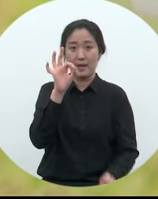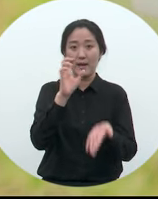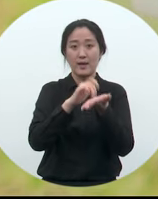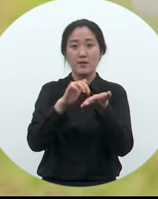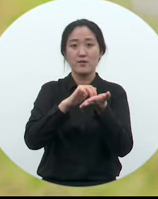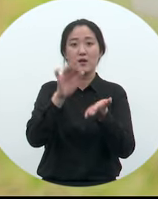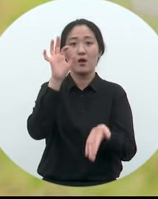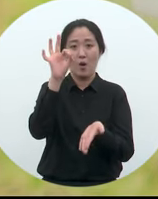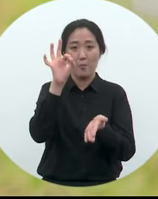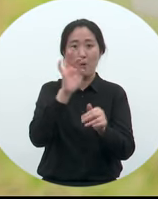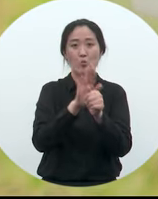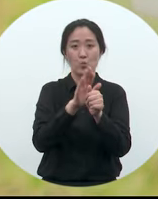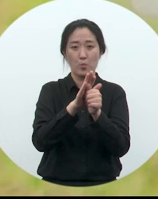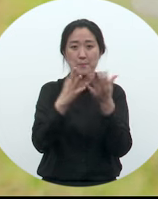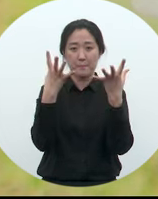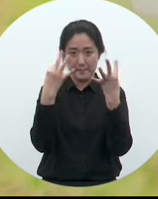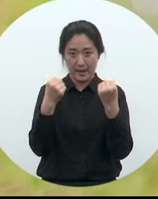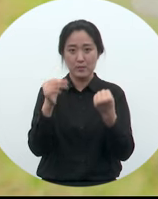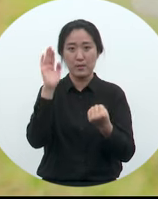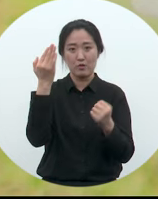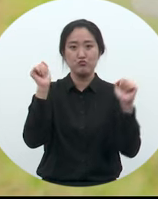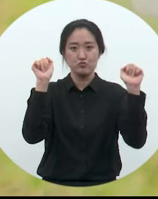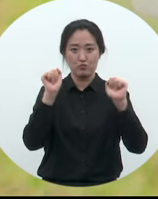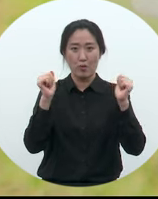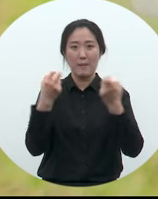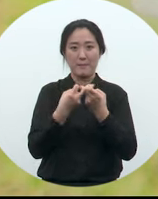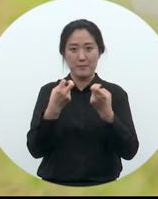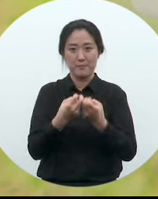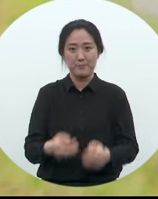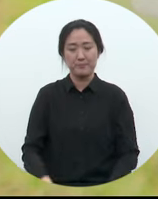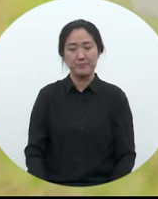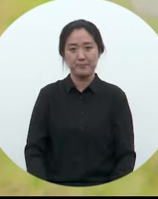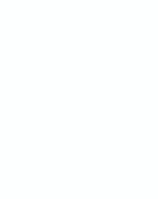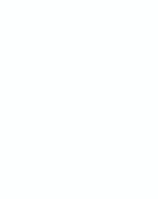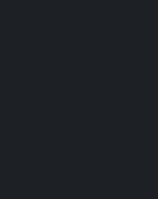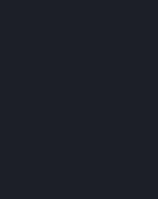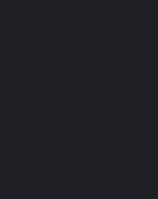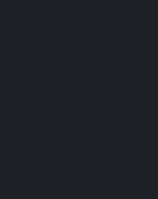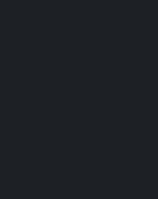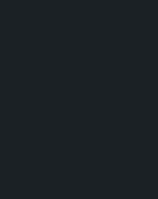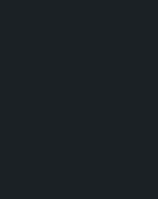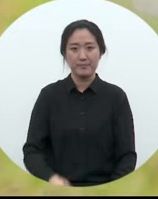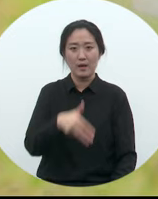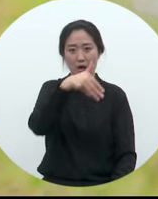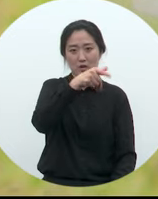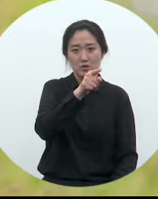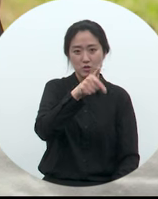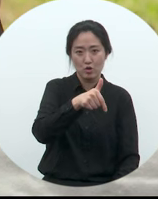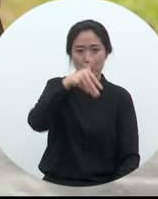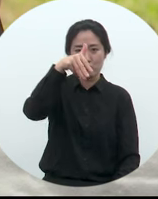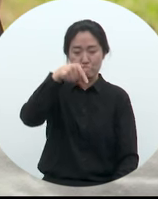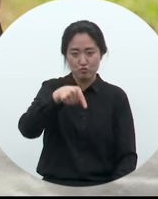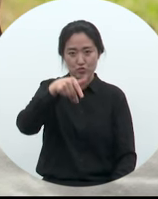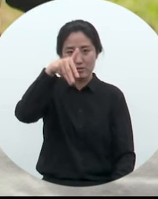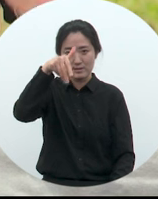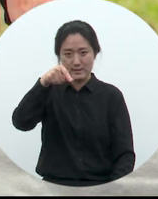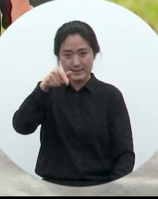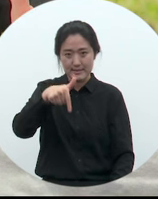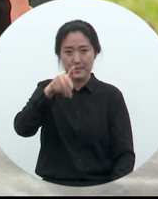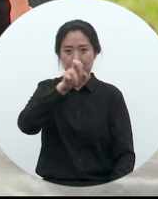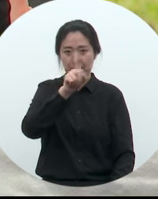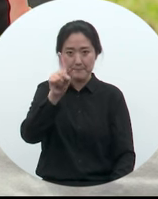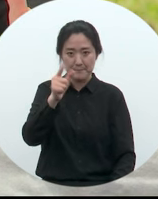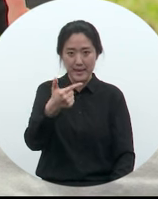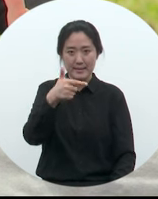유지시켜 주는데도 도움이 많이 되는 스트레칭이라고 보시면 되겠습니다. 측만증 엑스레이를